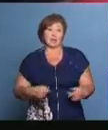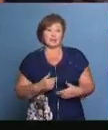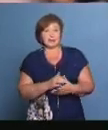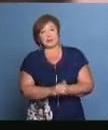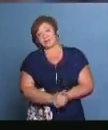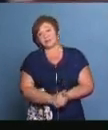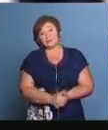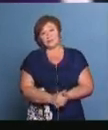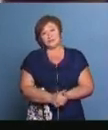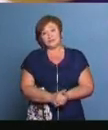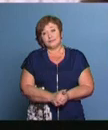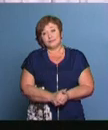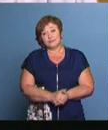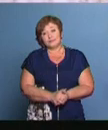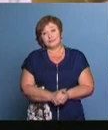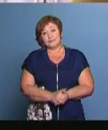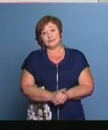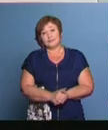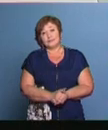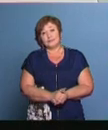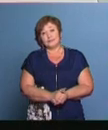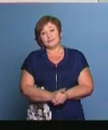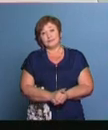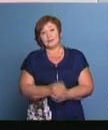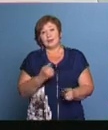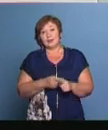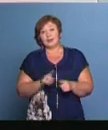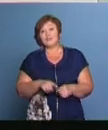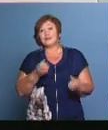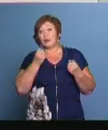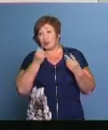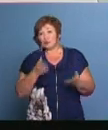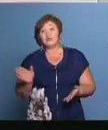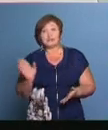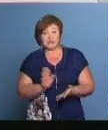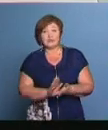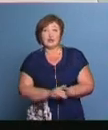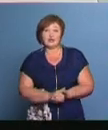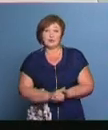Нуриахметов, телеканал «Моя Удмуртия». И у меня на этом все. До встречи.